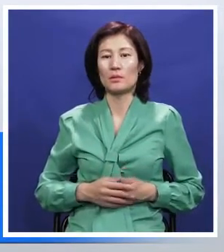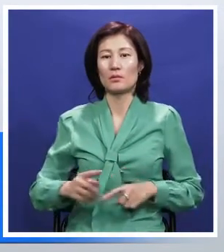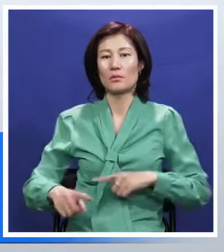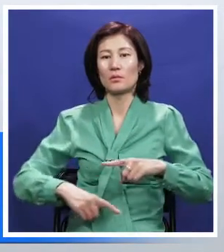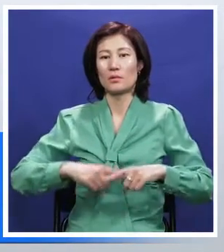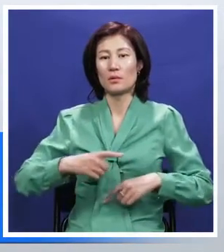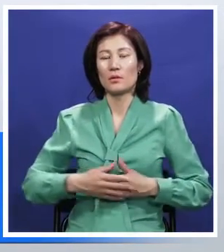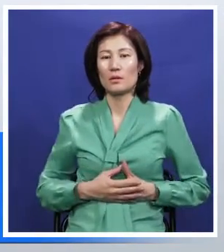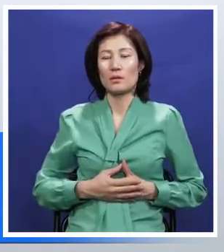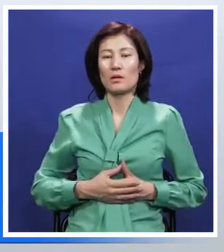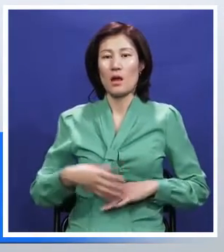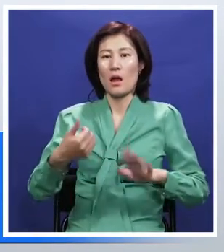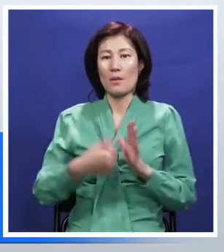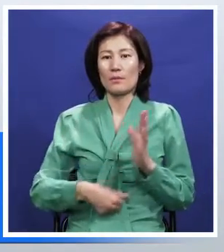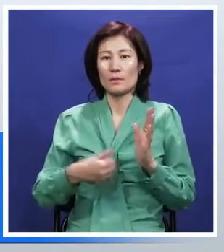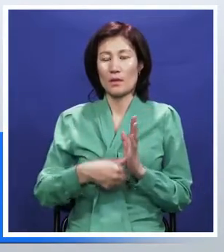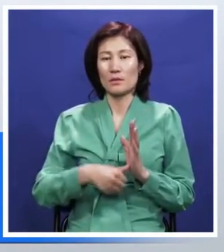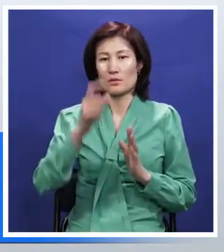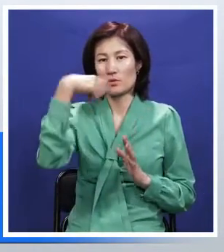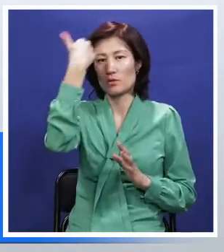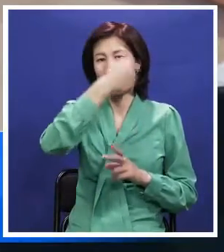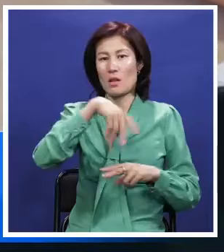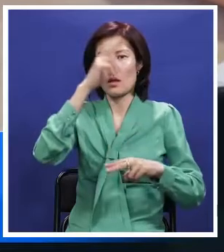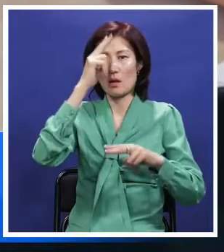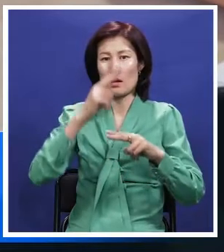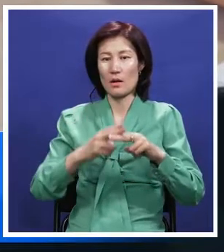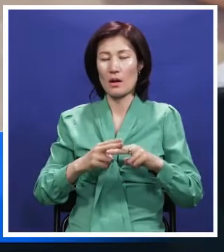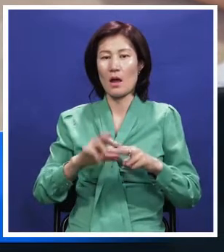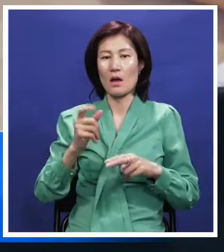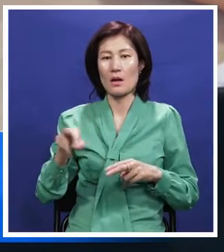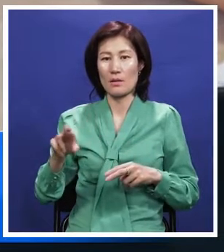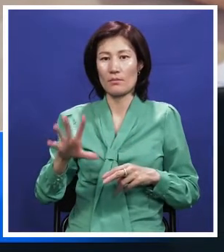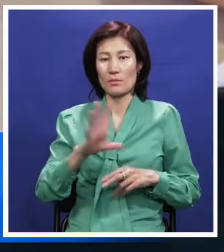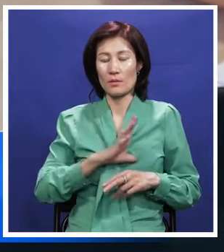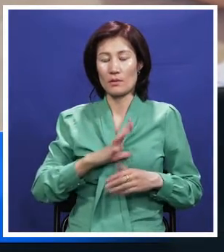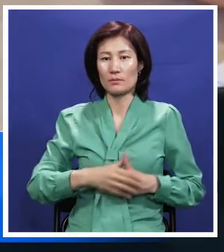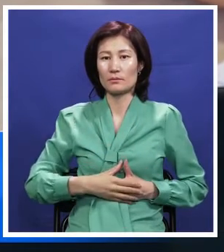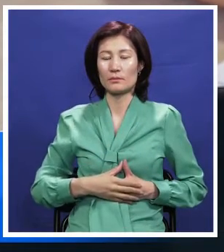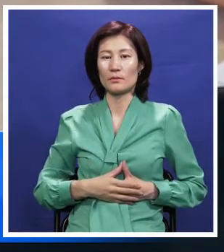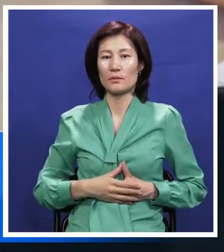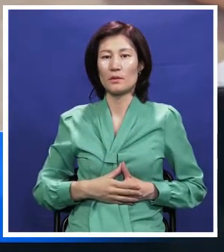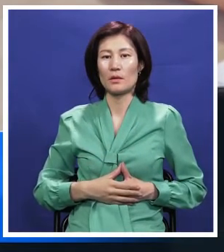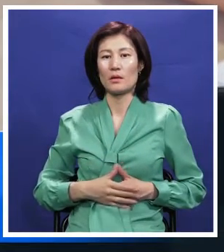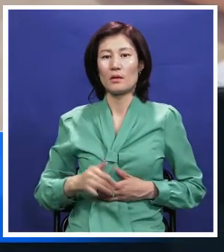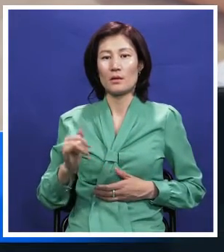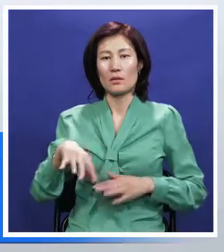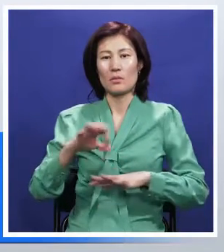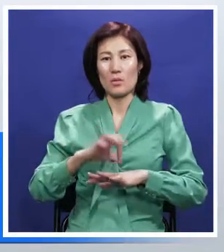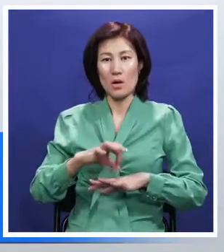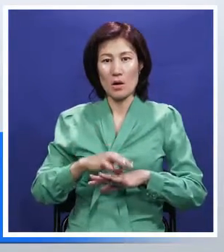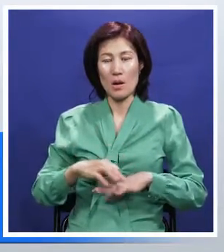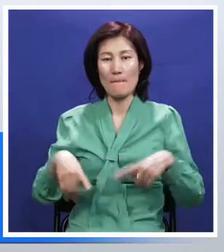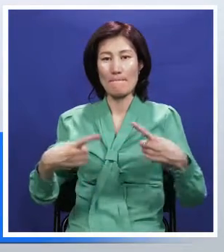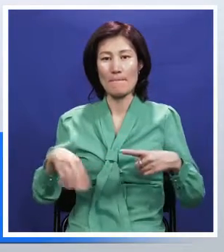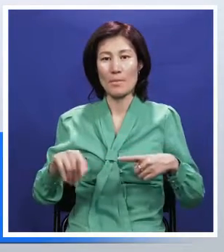Иә, одан кейінгі 66 жылғы ағам. Ол армияға барды да, сөйтіп жақтан жаман жара шықтырып келіп.